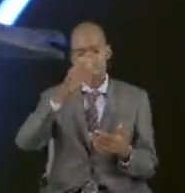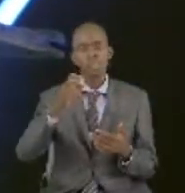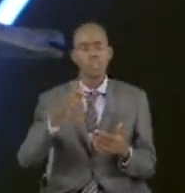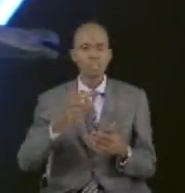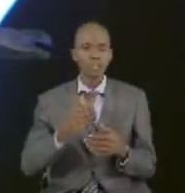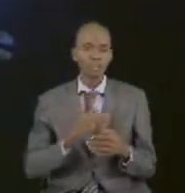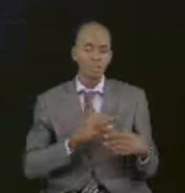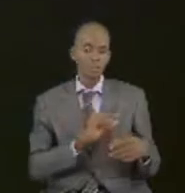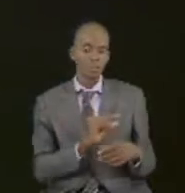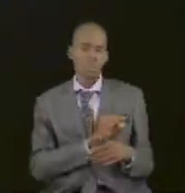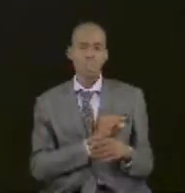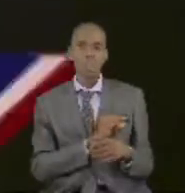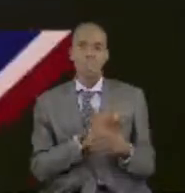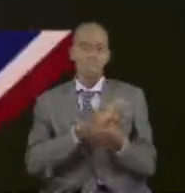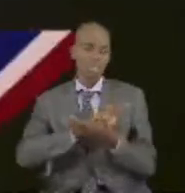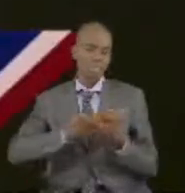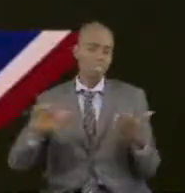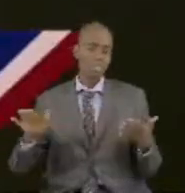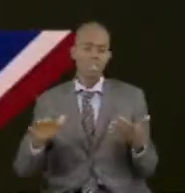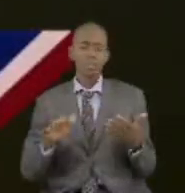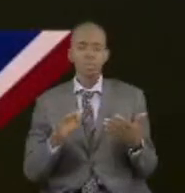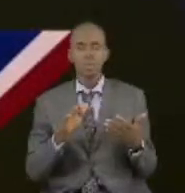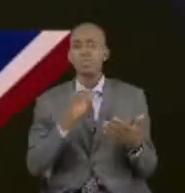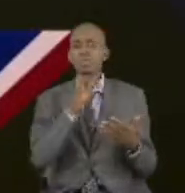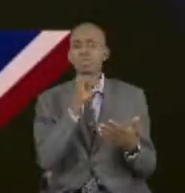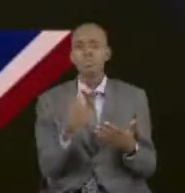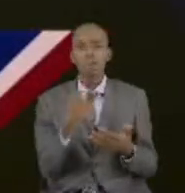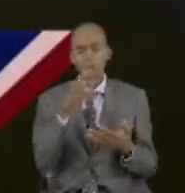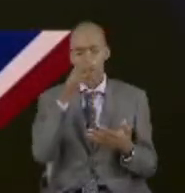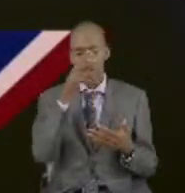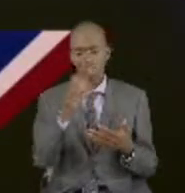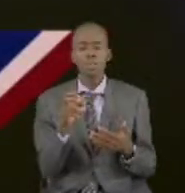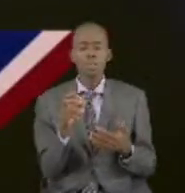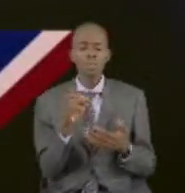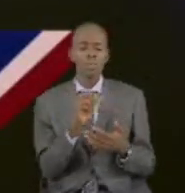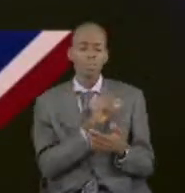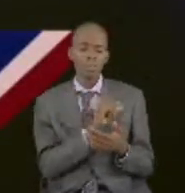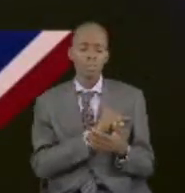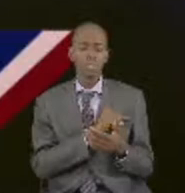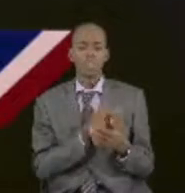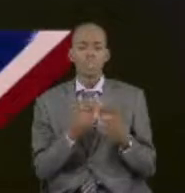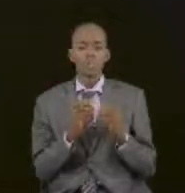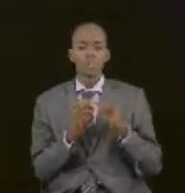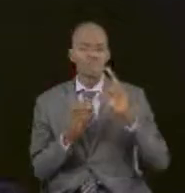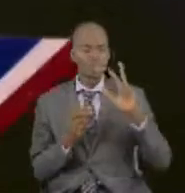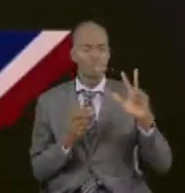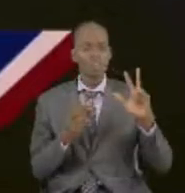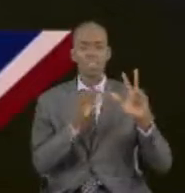conscience on l'avait un terrible une conscience l'avait incorruptibles